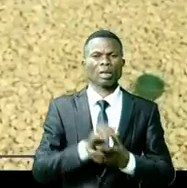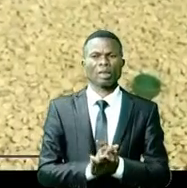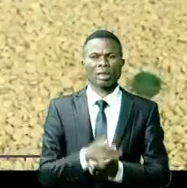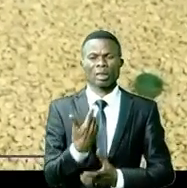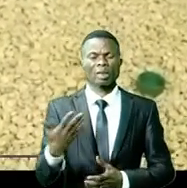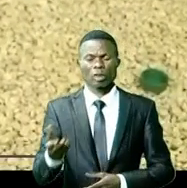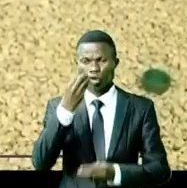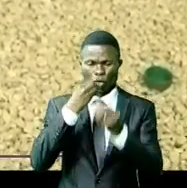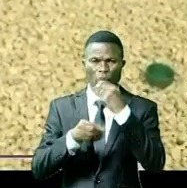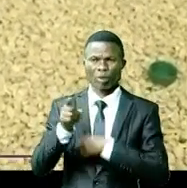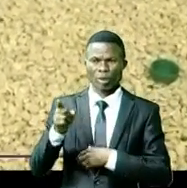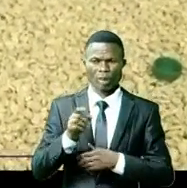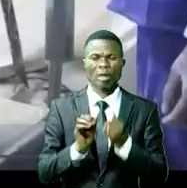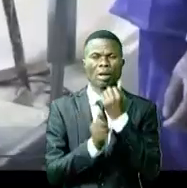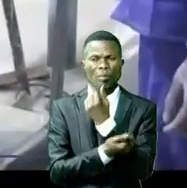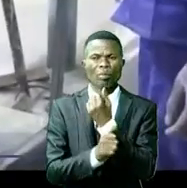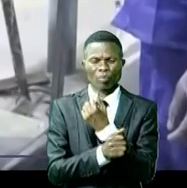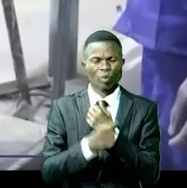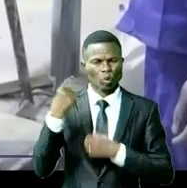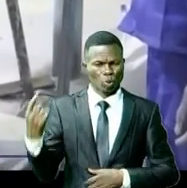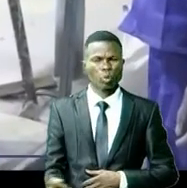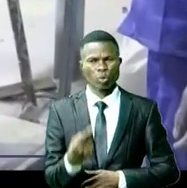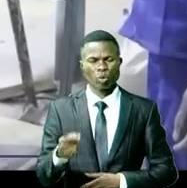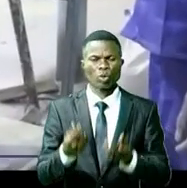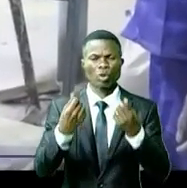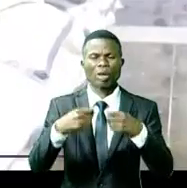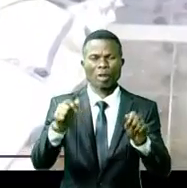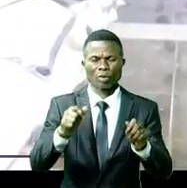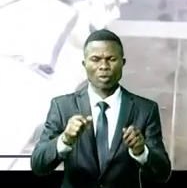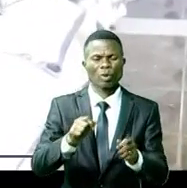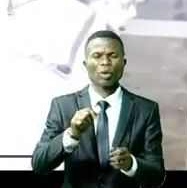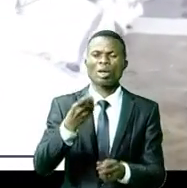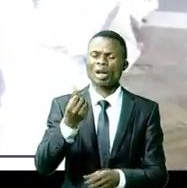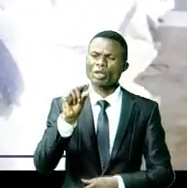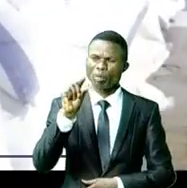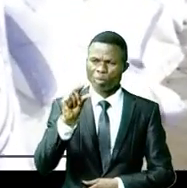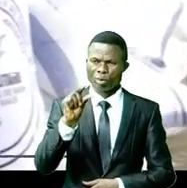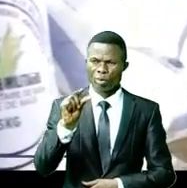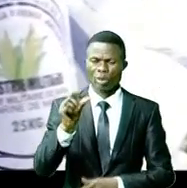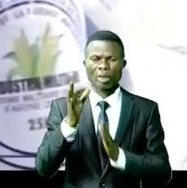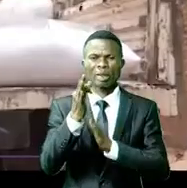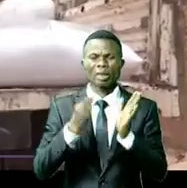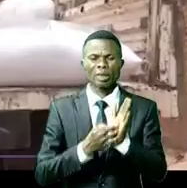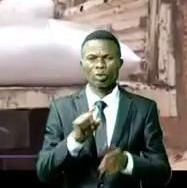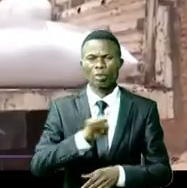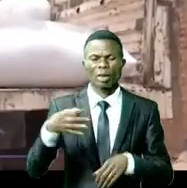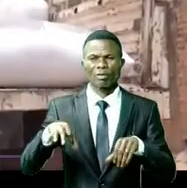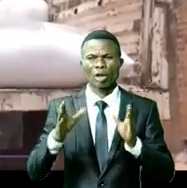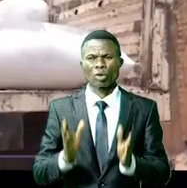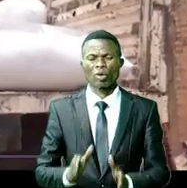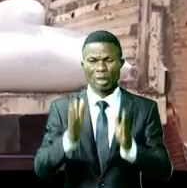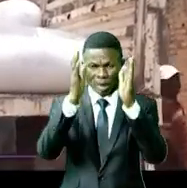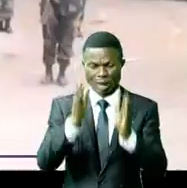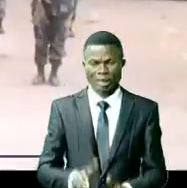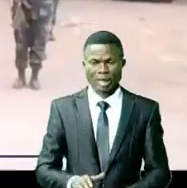produits alimentaires, de consommation courante qui seront vendus vendu à coût réduit à raison des 18 000 francs congolais le sac de